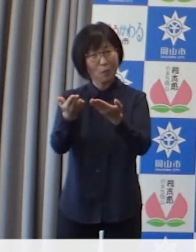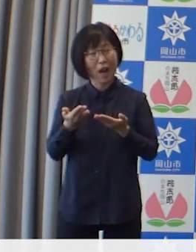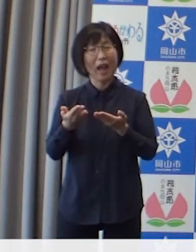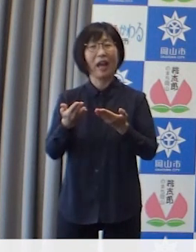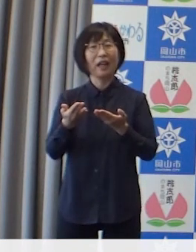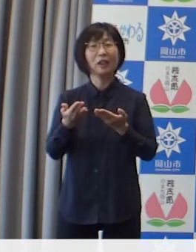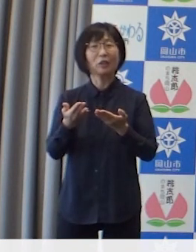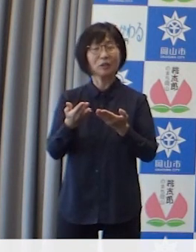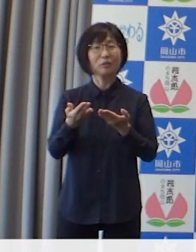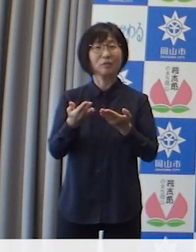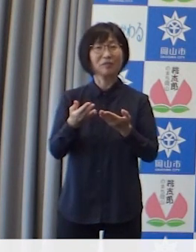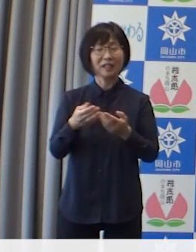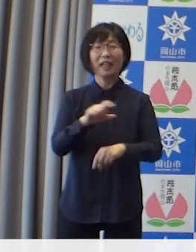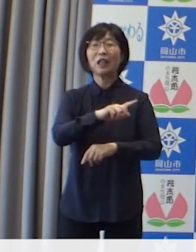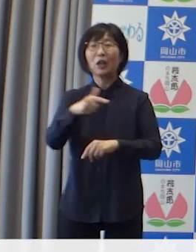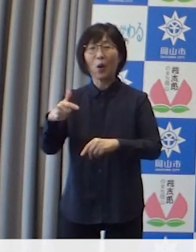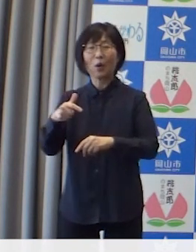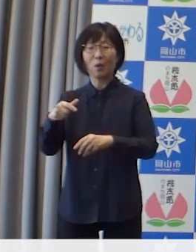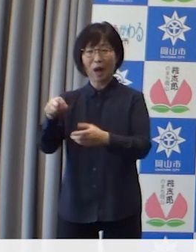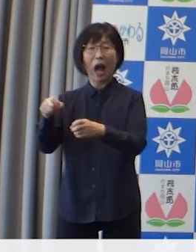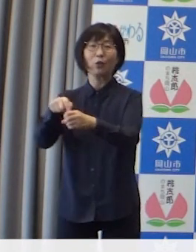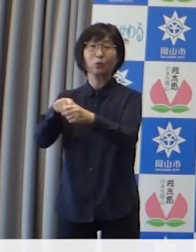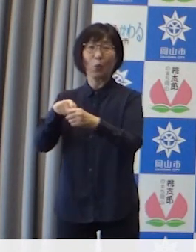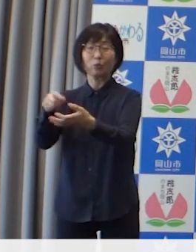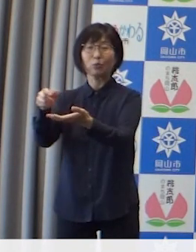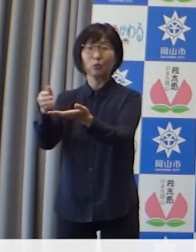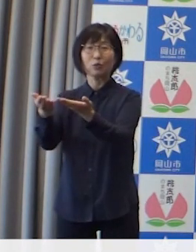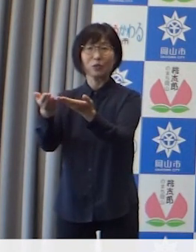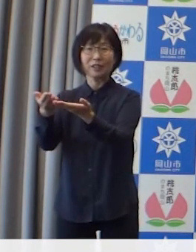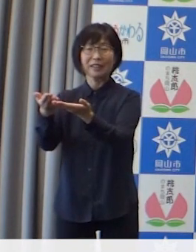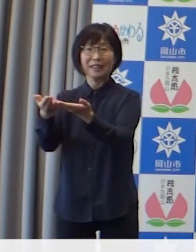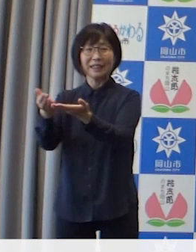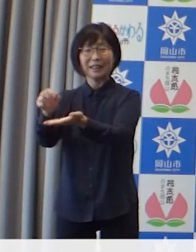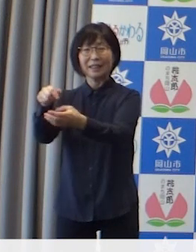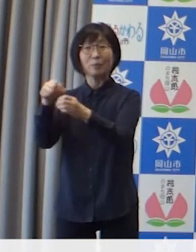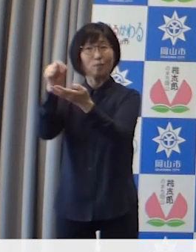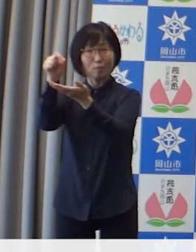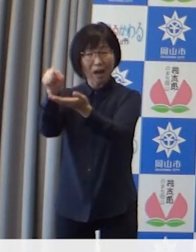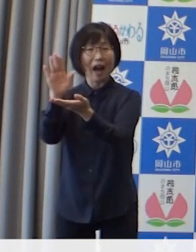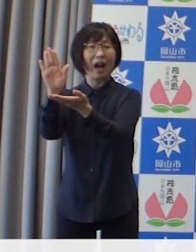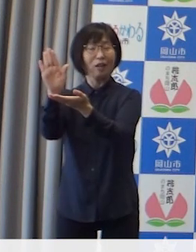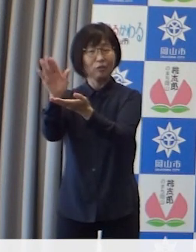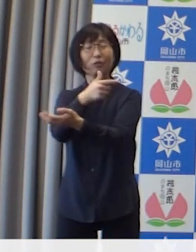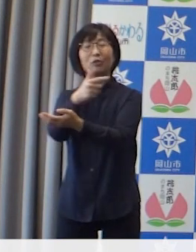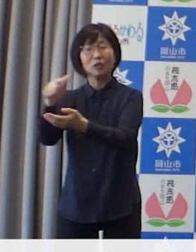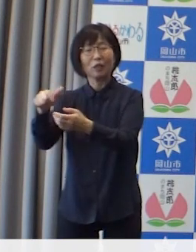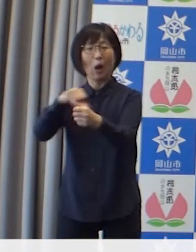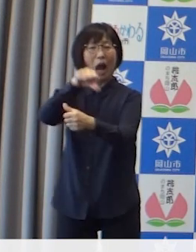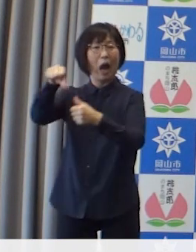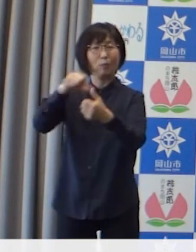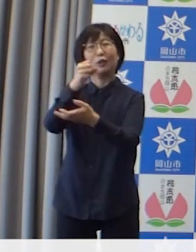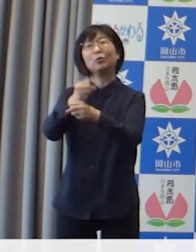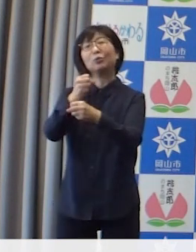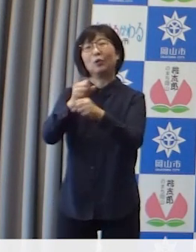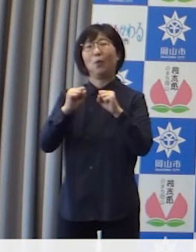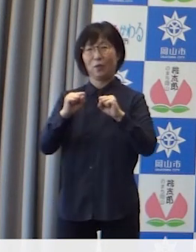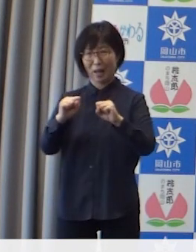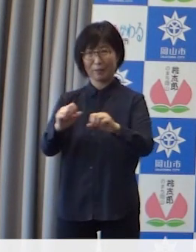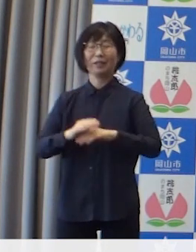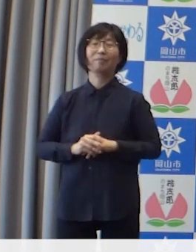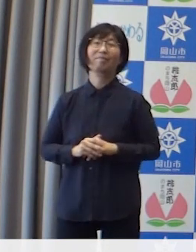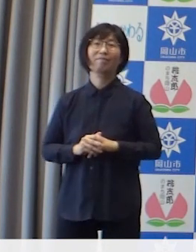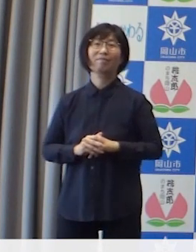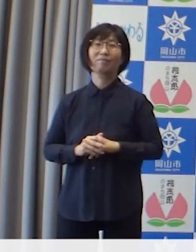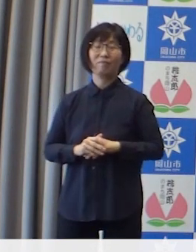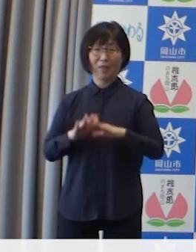といったアプリを楽しく使い続けてもらえる仕組みを取り入れているところであります。今回の